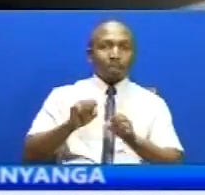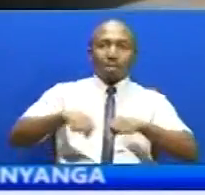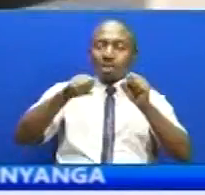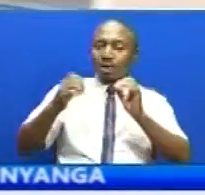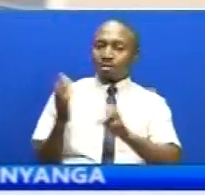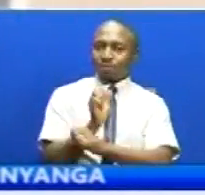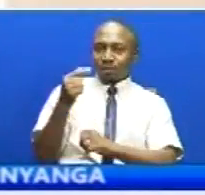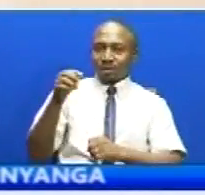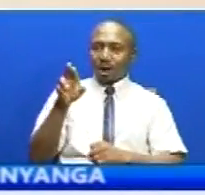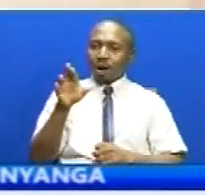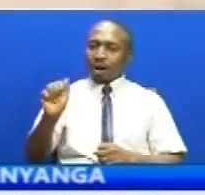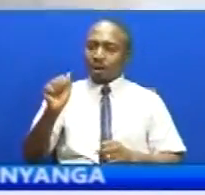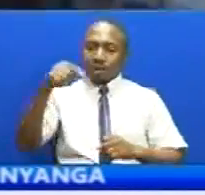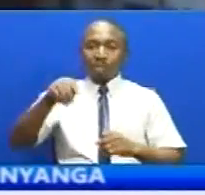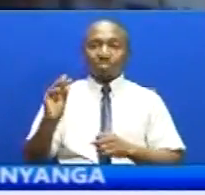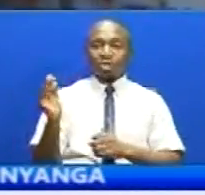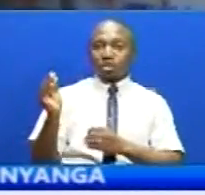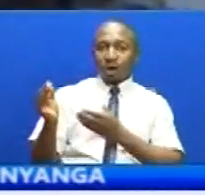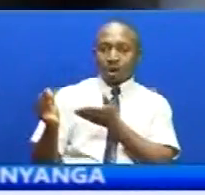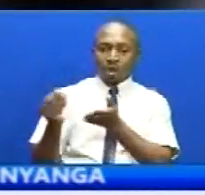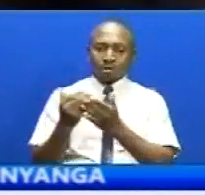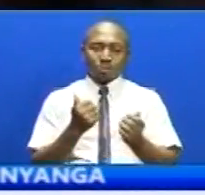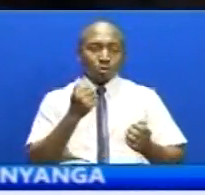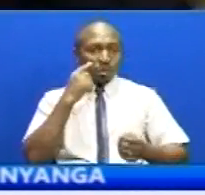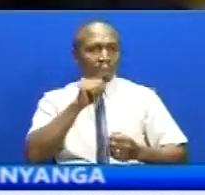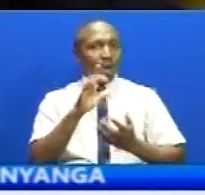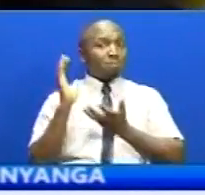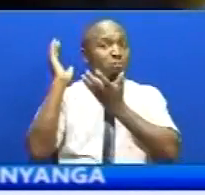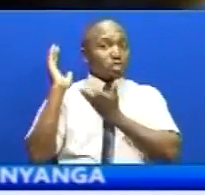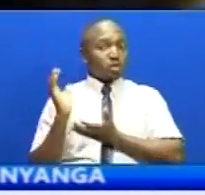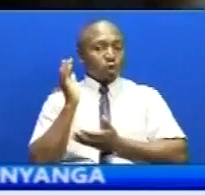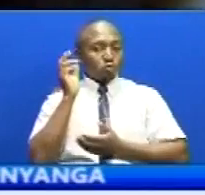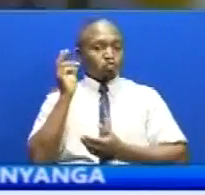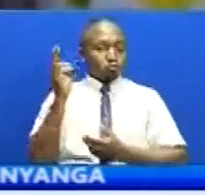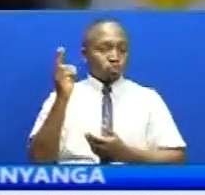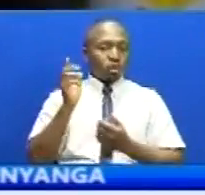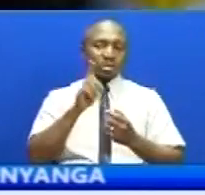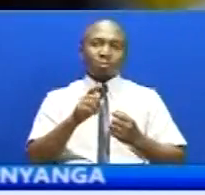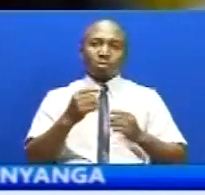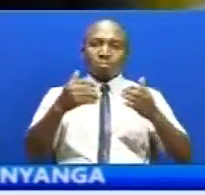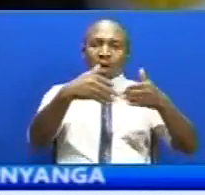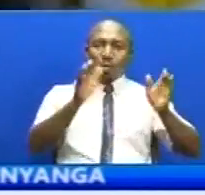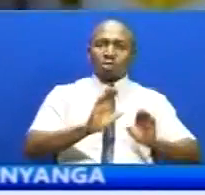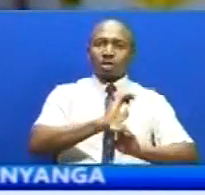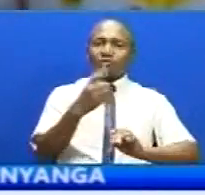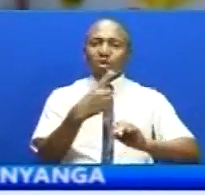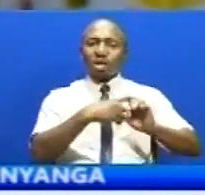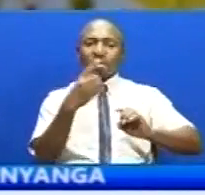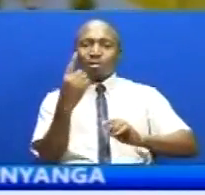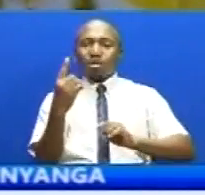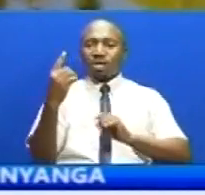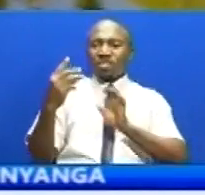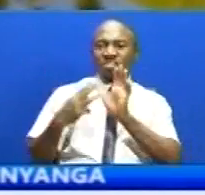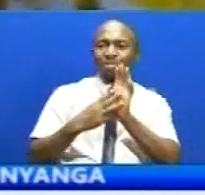TRA hapa mkoani Shinyanga. Kwa sababu ukiangalia huu mzigo, ziko katoni hapa 1185 ziko